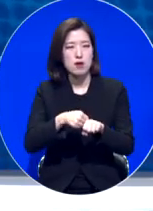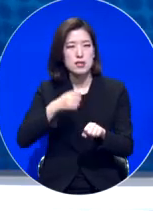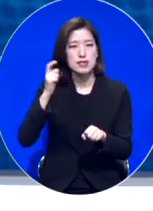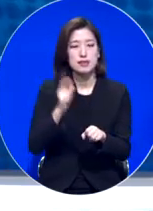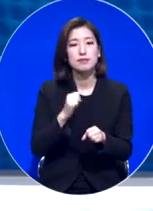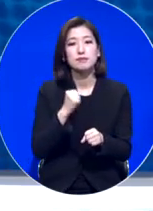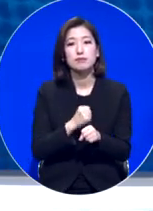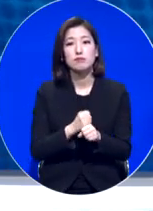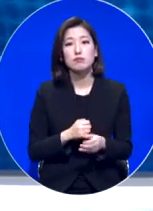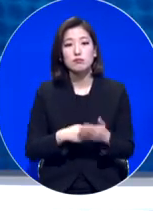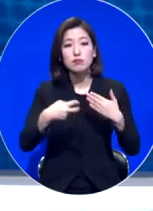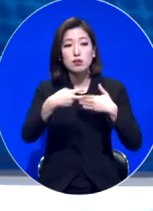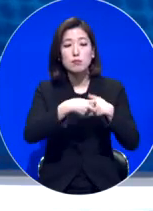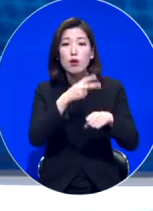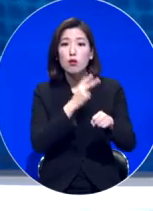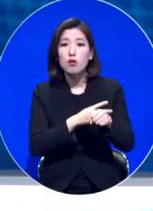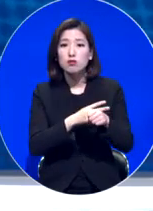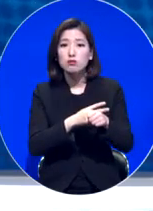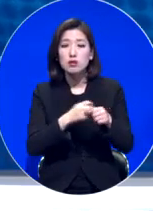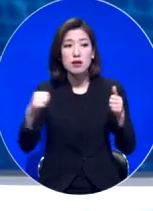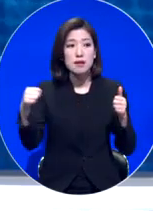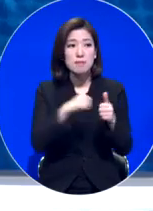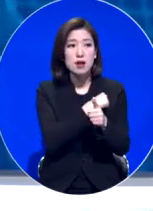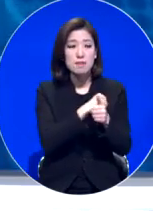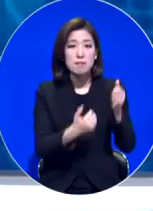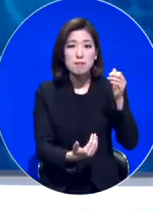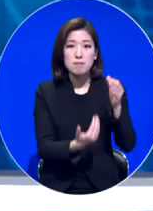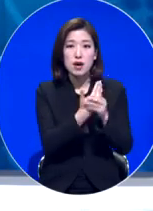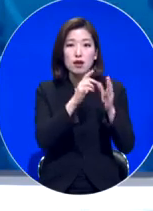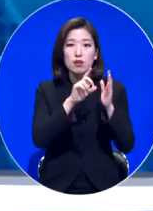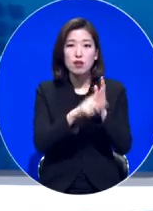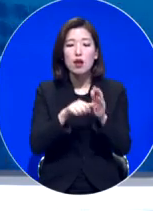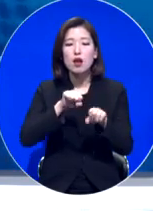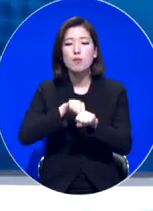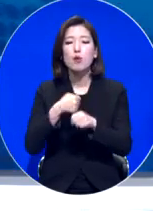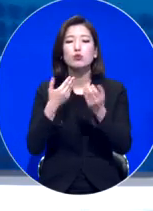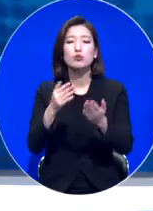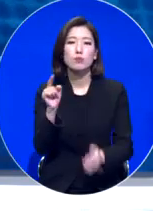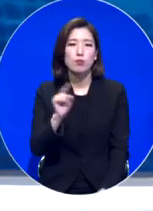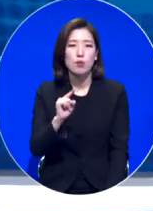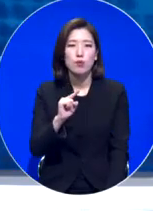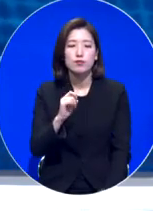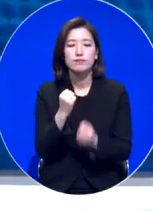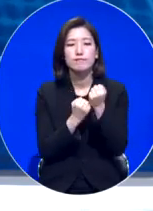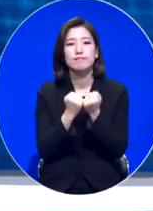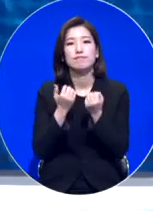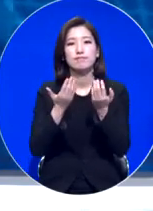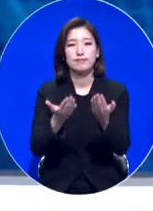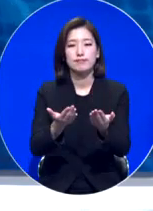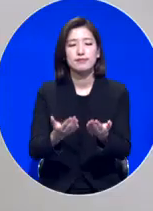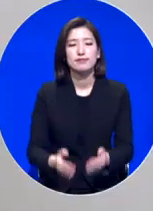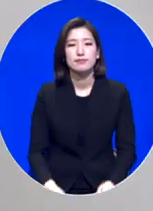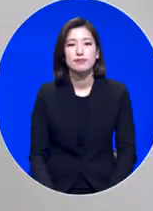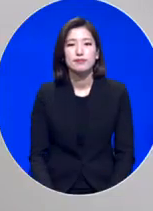의료진을 폭행하면 어떤 처벌을 받는지 김세진 국민기자가 자세히 알아봤습니다.